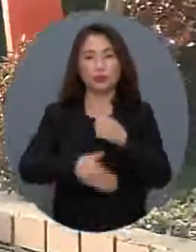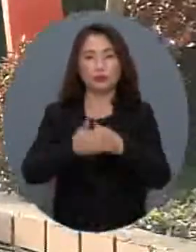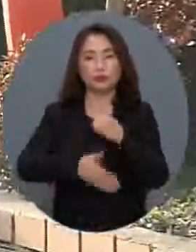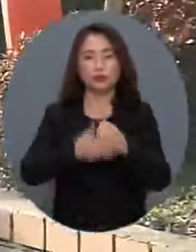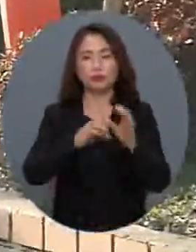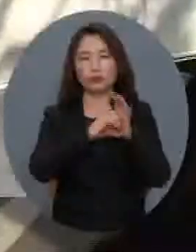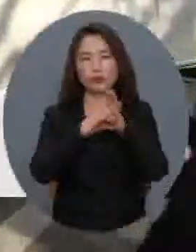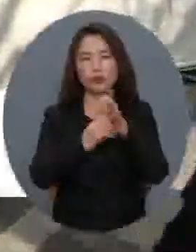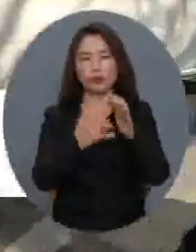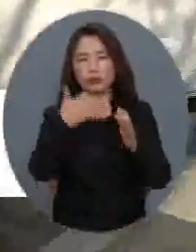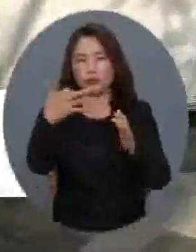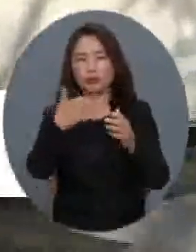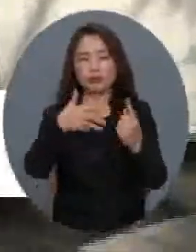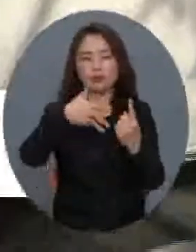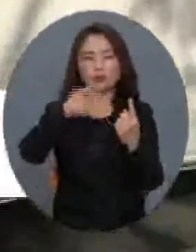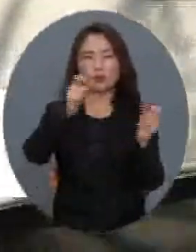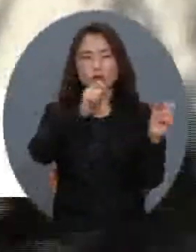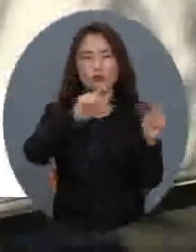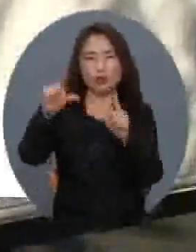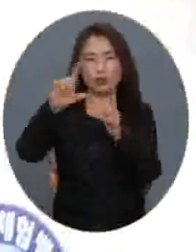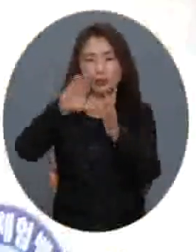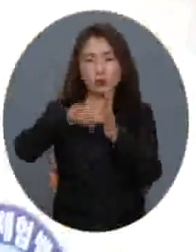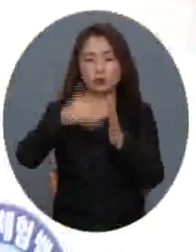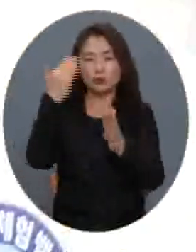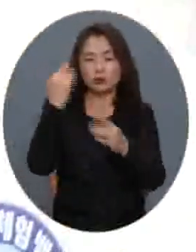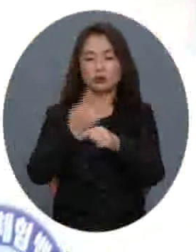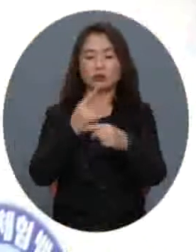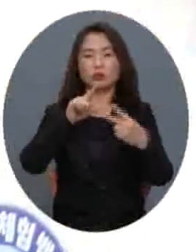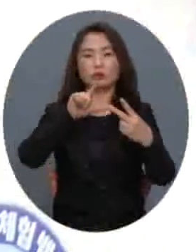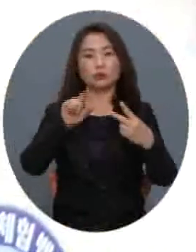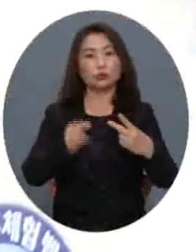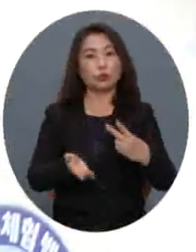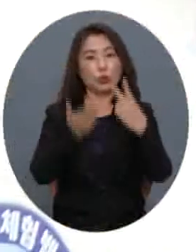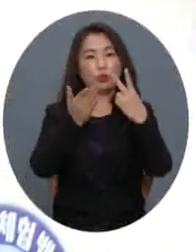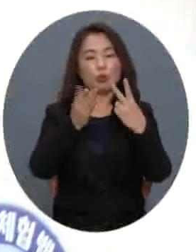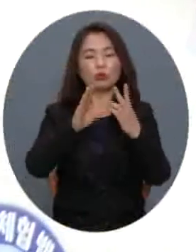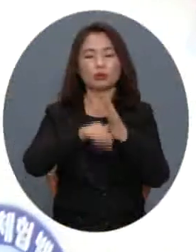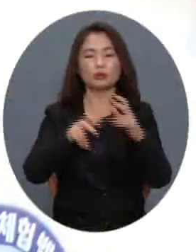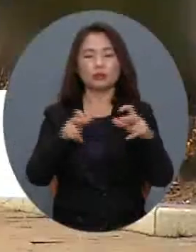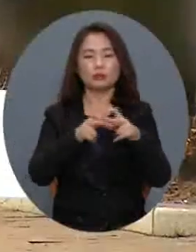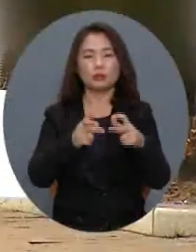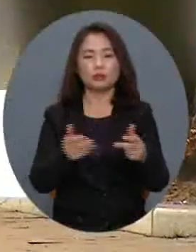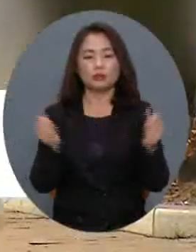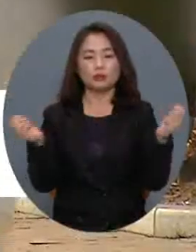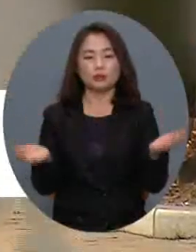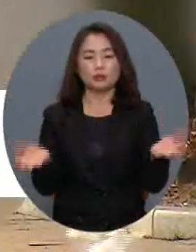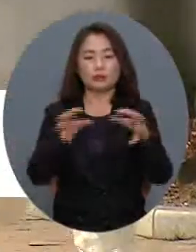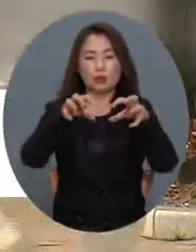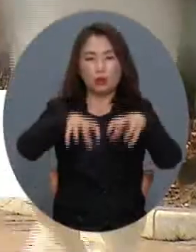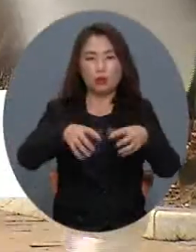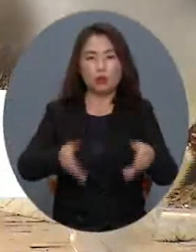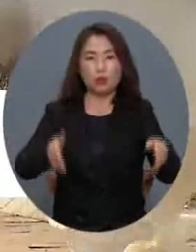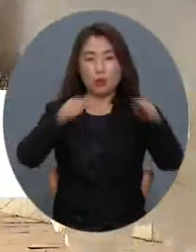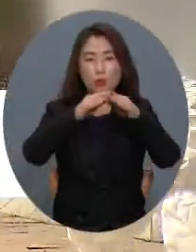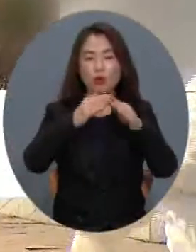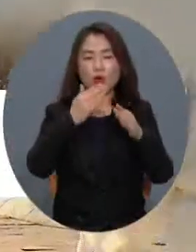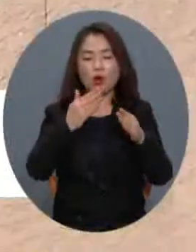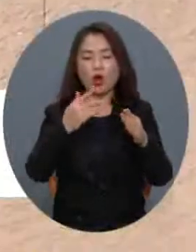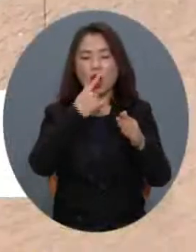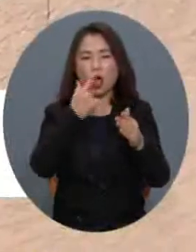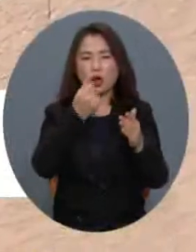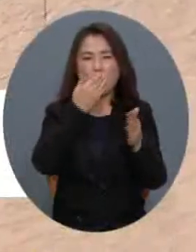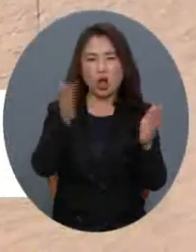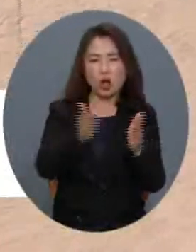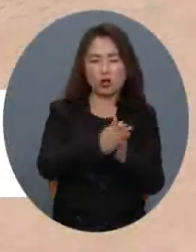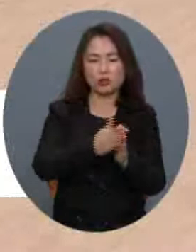대구에서 코로나19 1차 대유행이 있었던 지난해 초중반에도 장애인 집단 거주 시설은 동일 집단